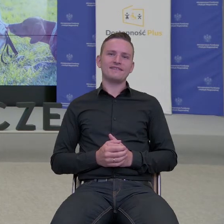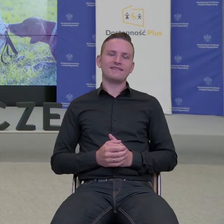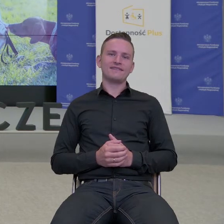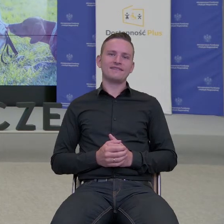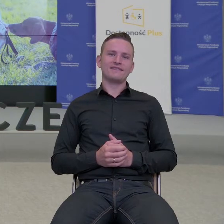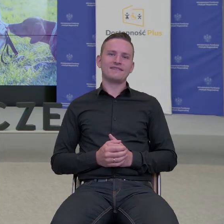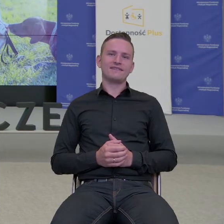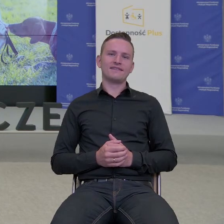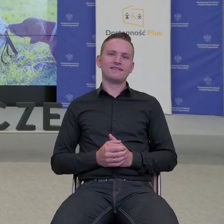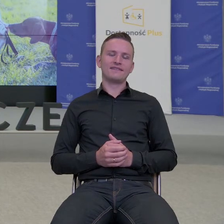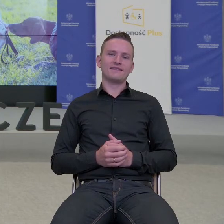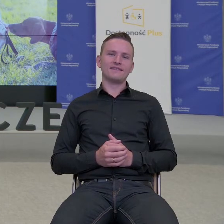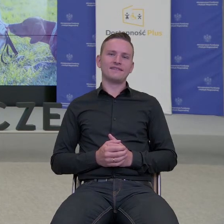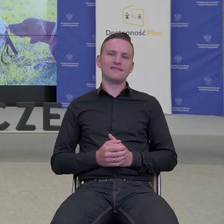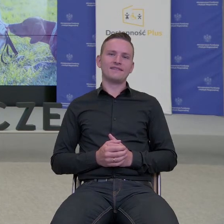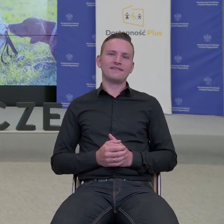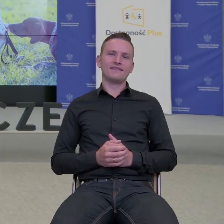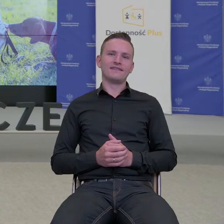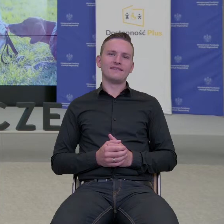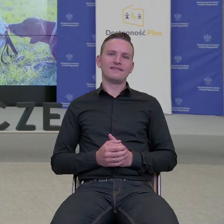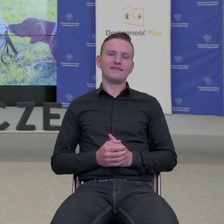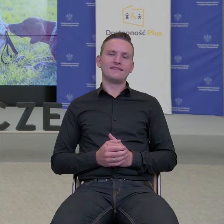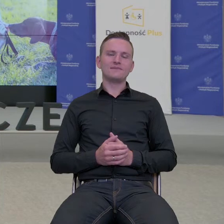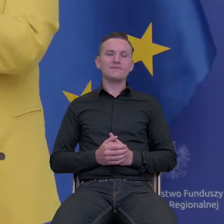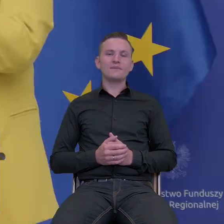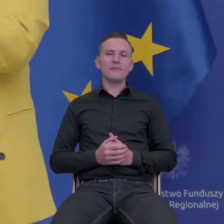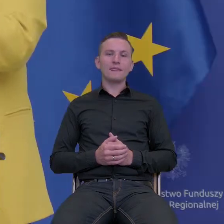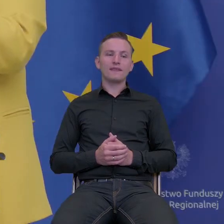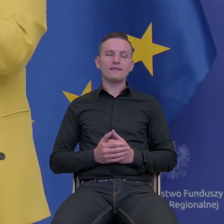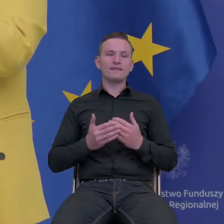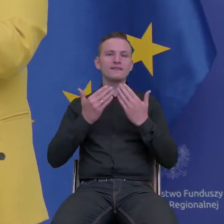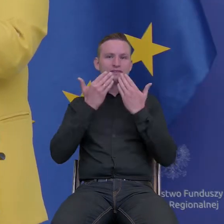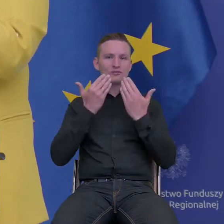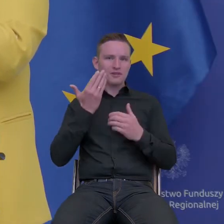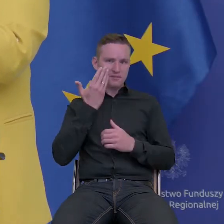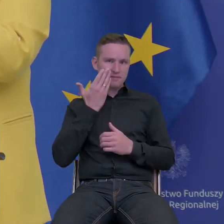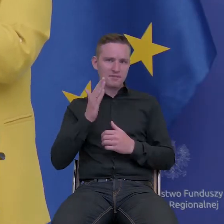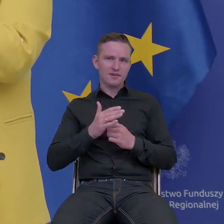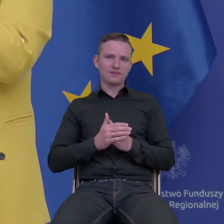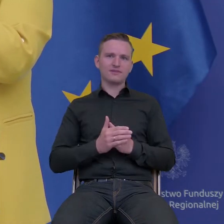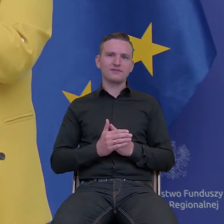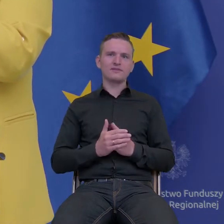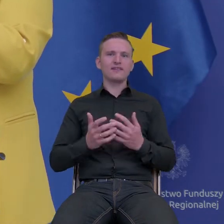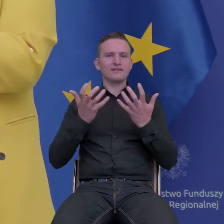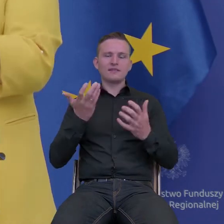którzy oglądają nas zdalnie. Witam bardzo serdecznie całe grono pedagogiczne,